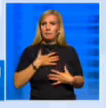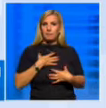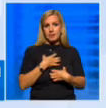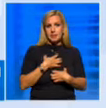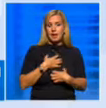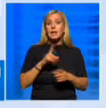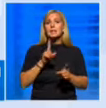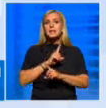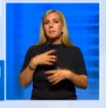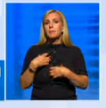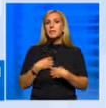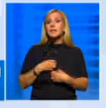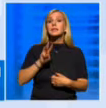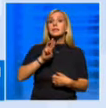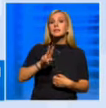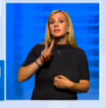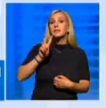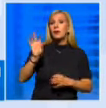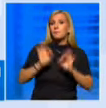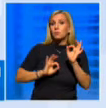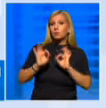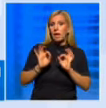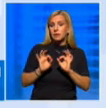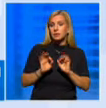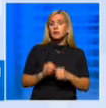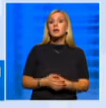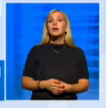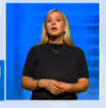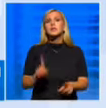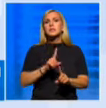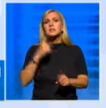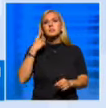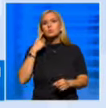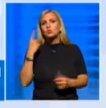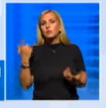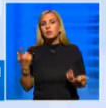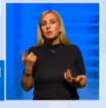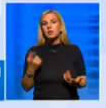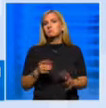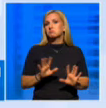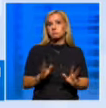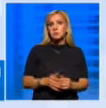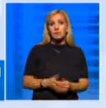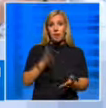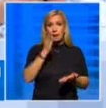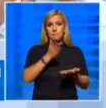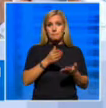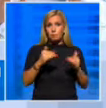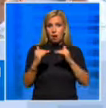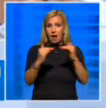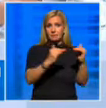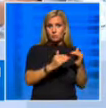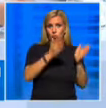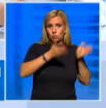притеснение 32% и не съм чувала и няма такава пропаганда 28. Паритет ли е това? Общо взето по-равно, да.